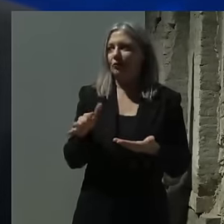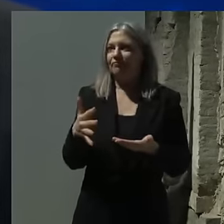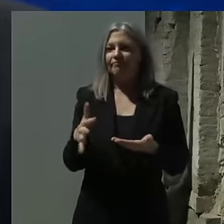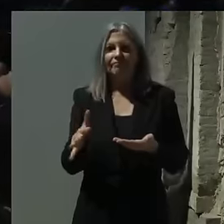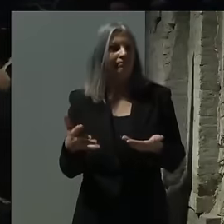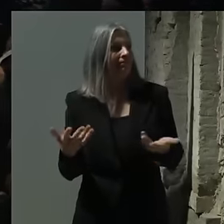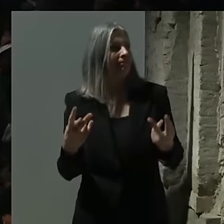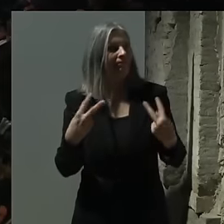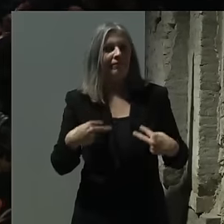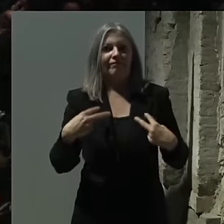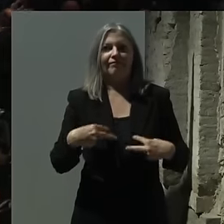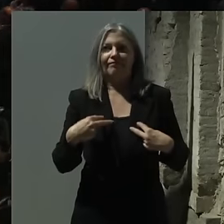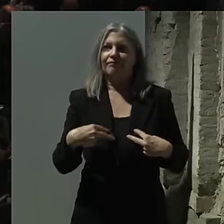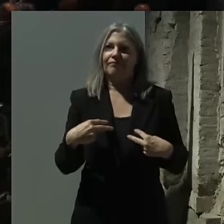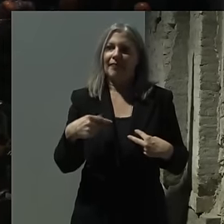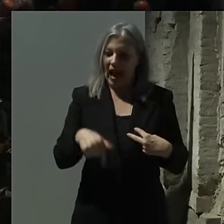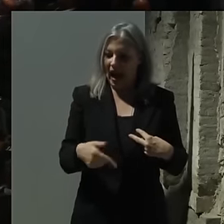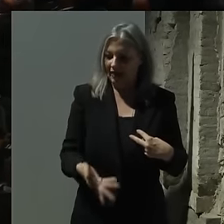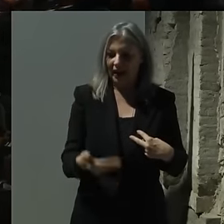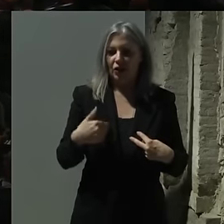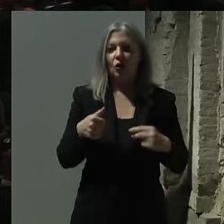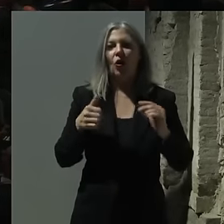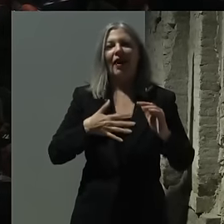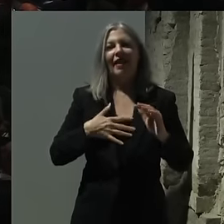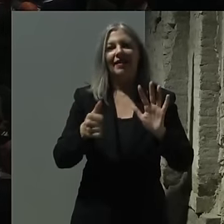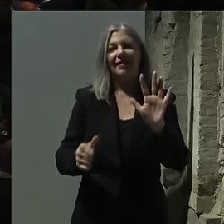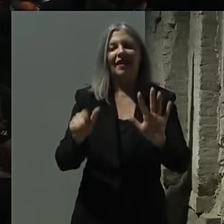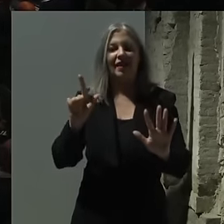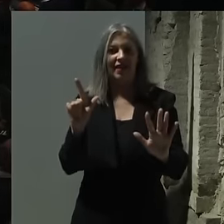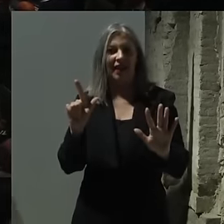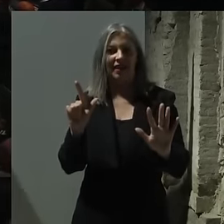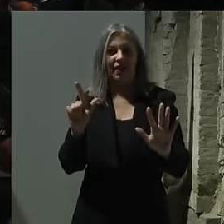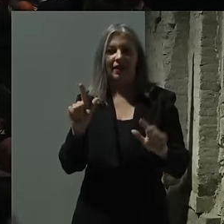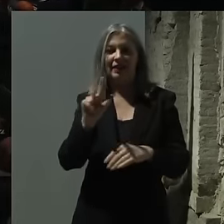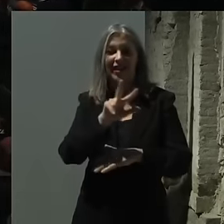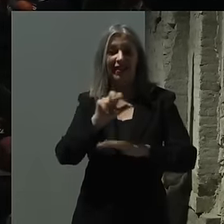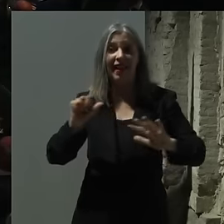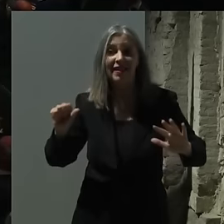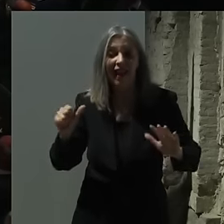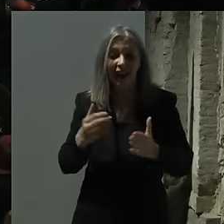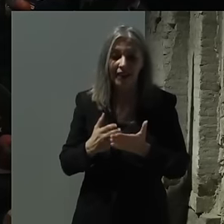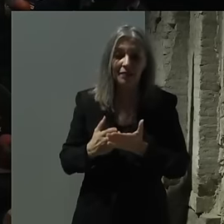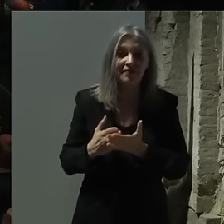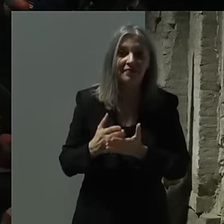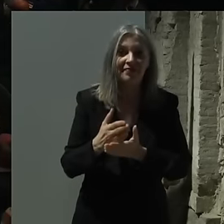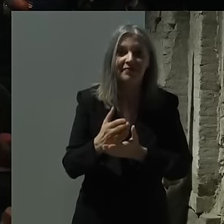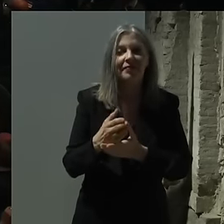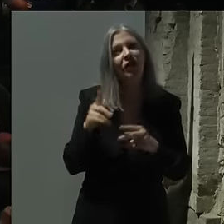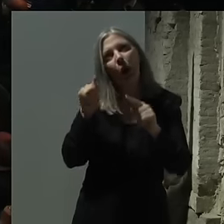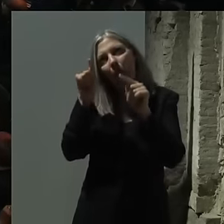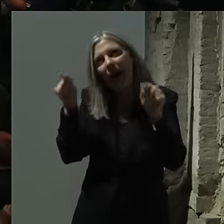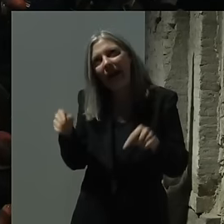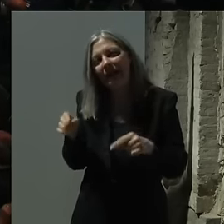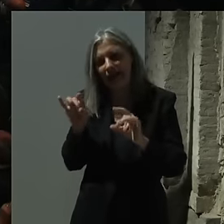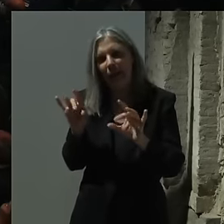c'ho ho 67 anni, 36 anni anche se con quella parentesi di